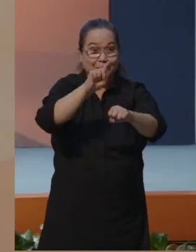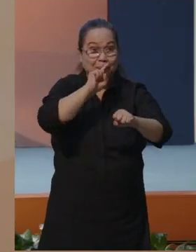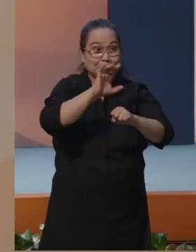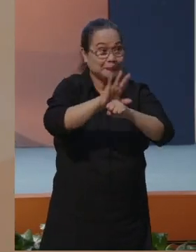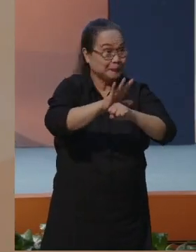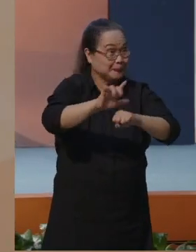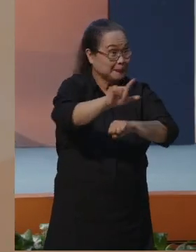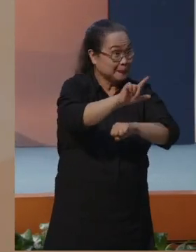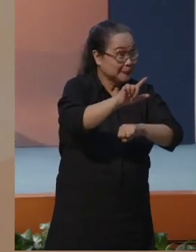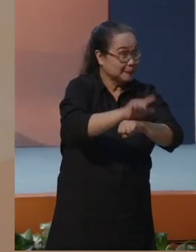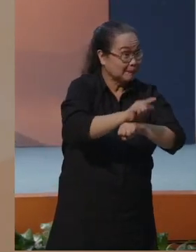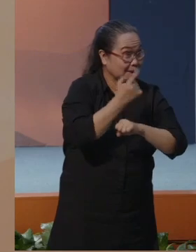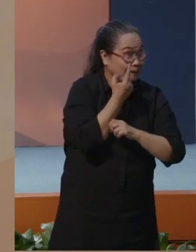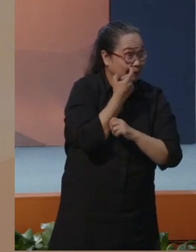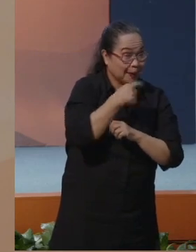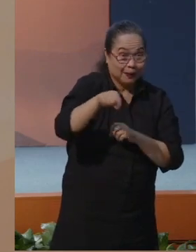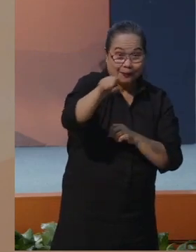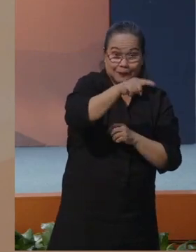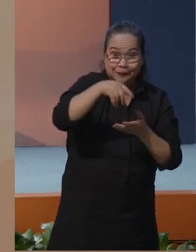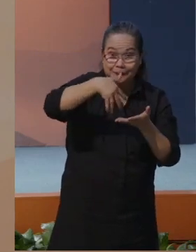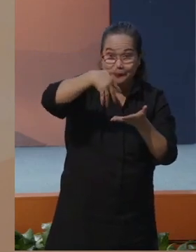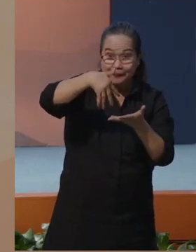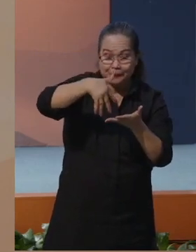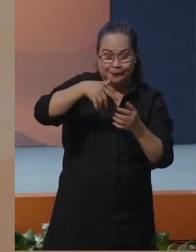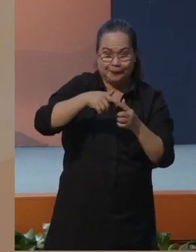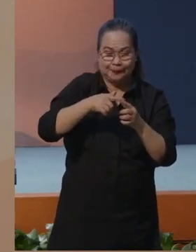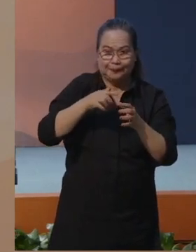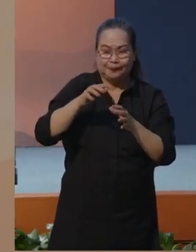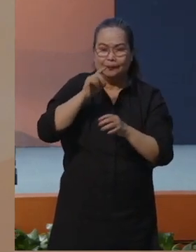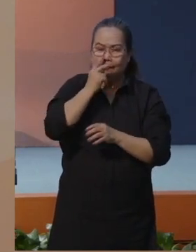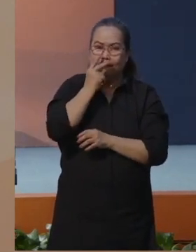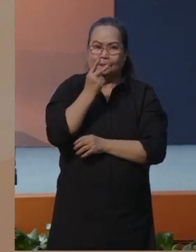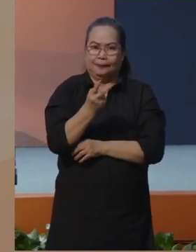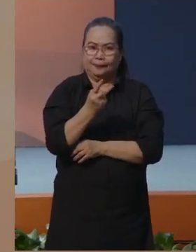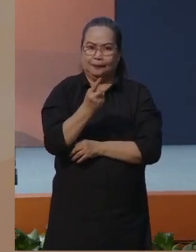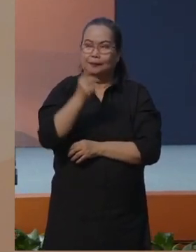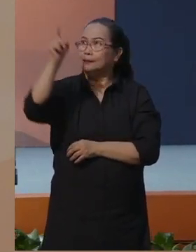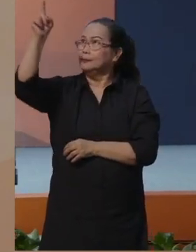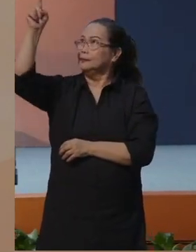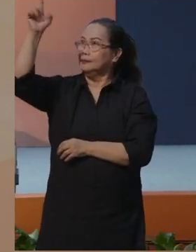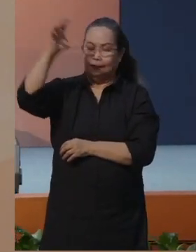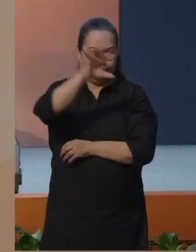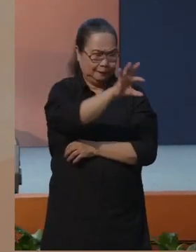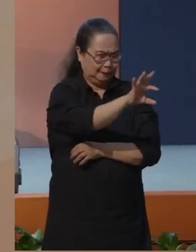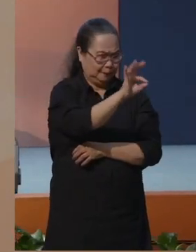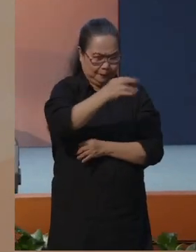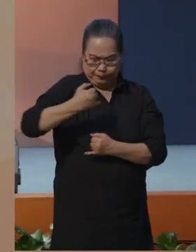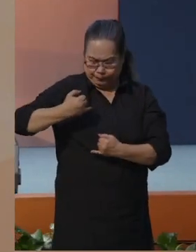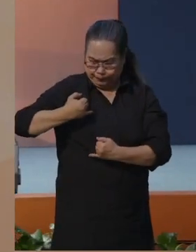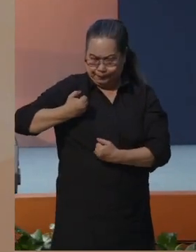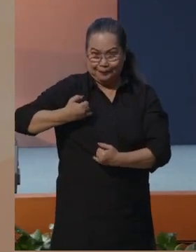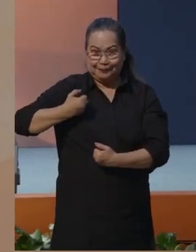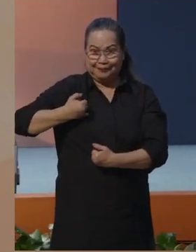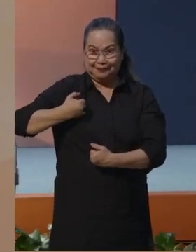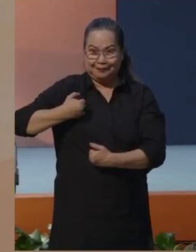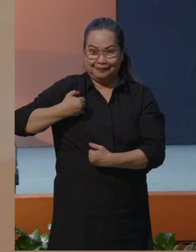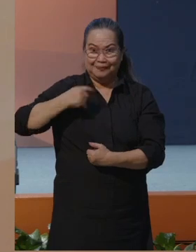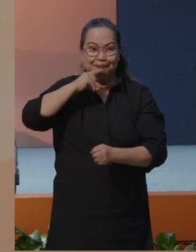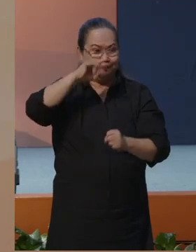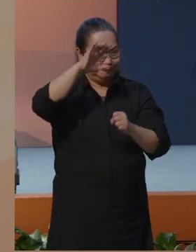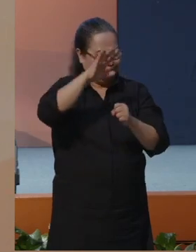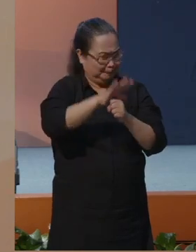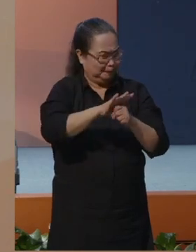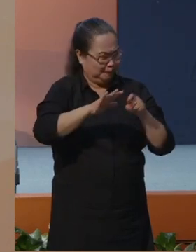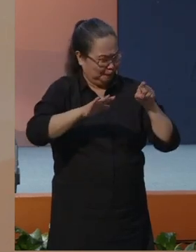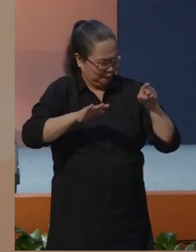po ang section kung nasaan tayo, nakita natin, hinirang ng Diyos si Joshua at inulit ang kanyang inutos na